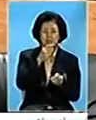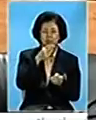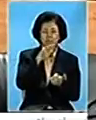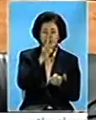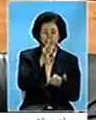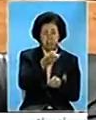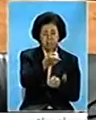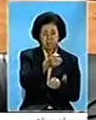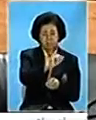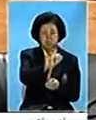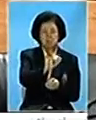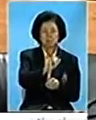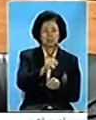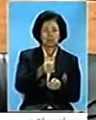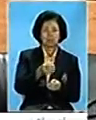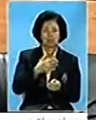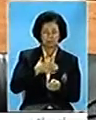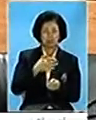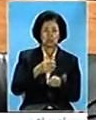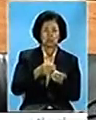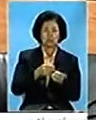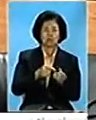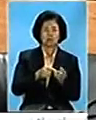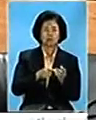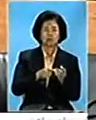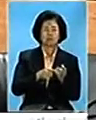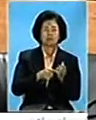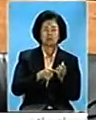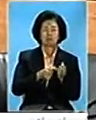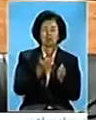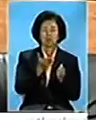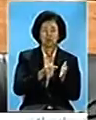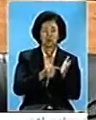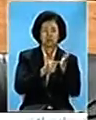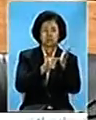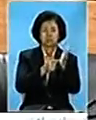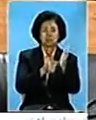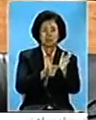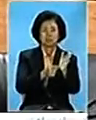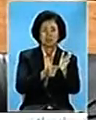ผมขออนุญาตเสียมารยาทยกตัวอย่างนะครับด้วยความเคารพท่านประธาน